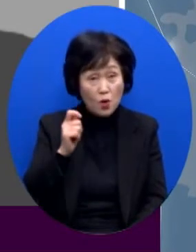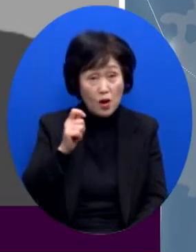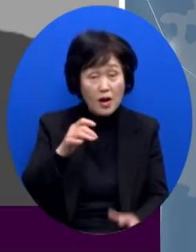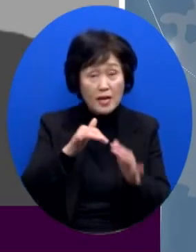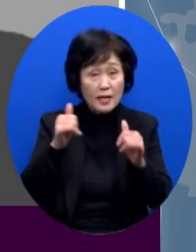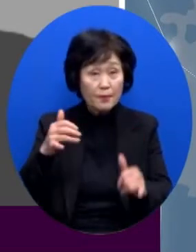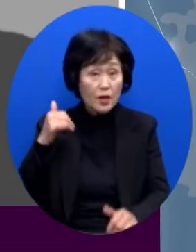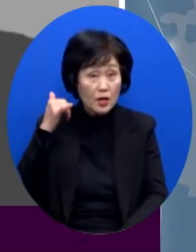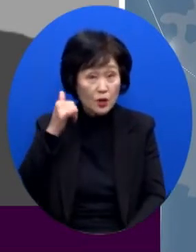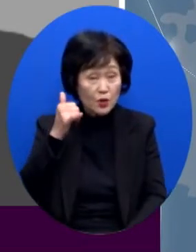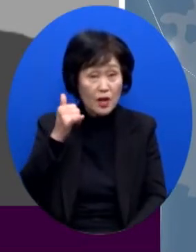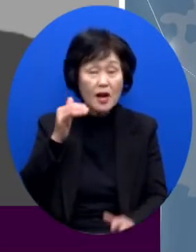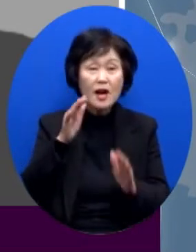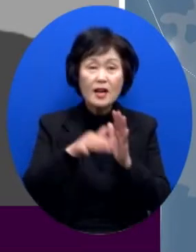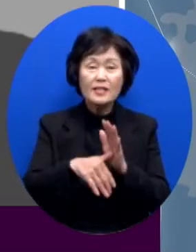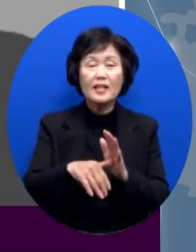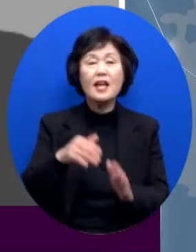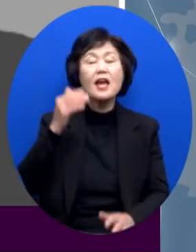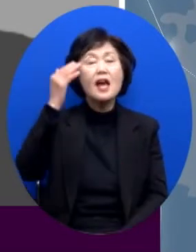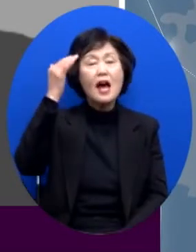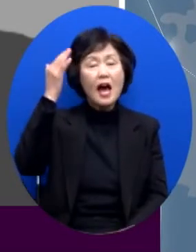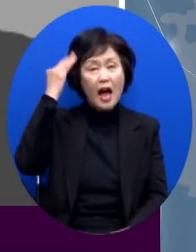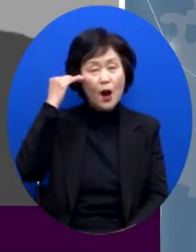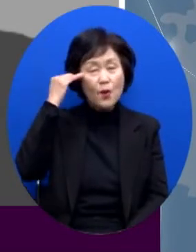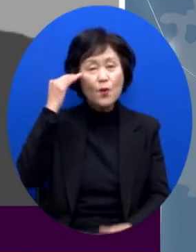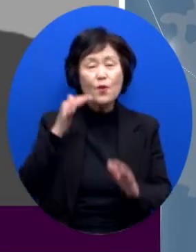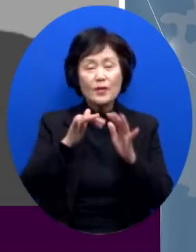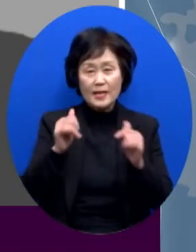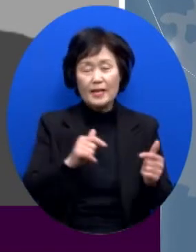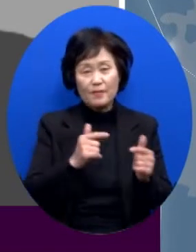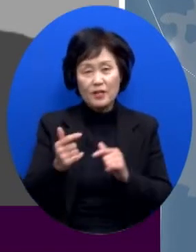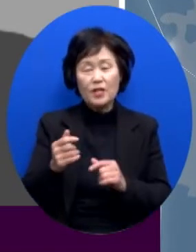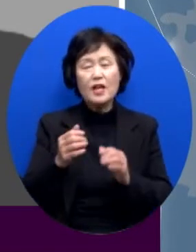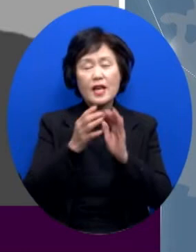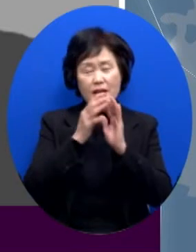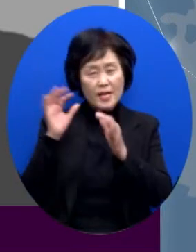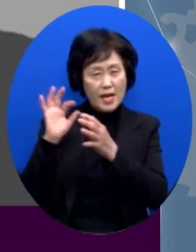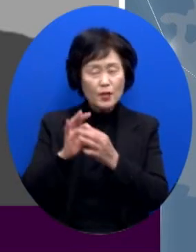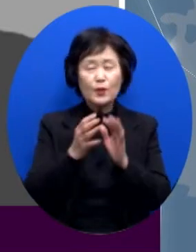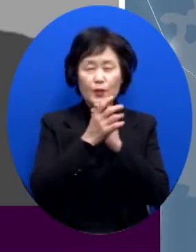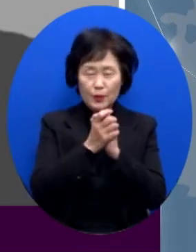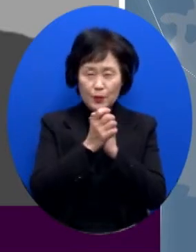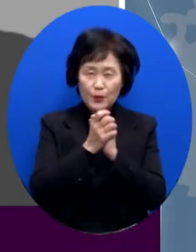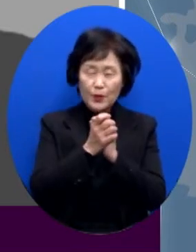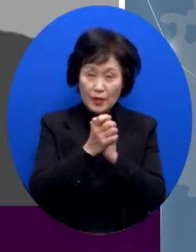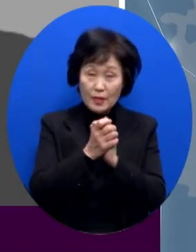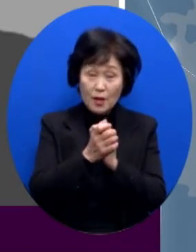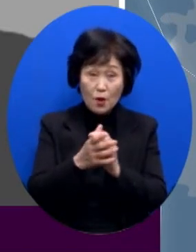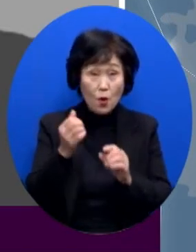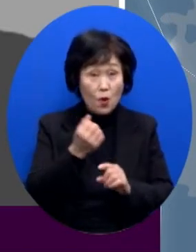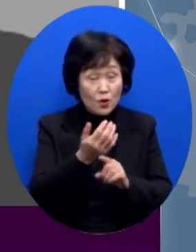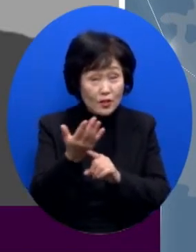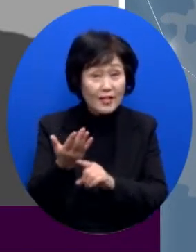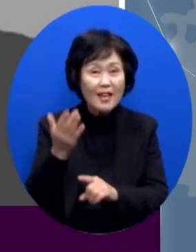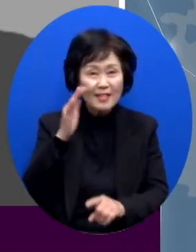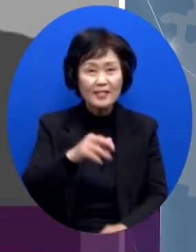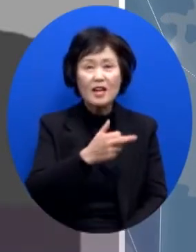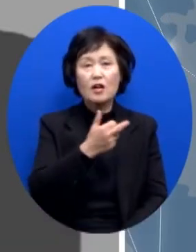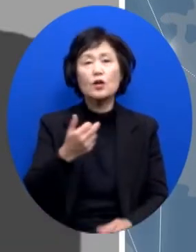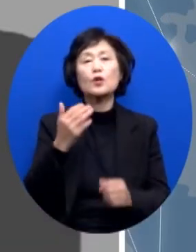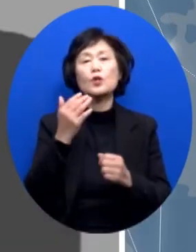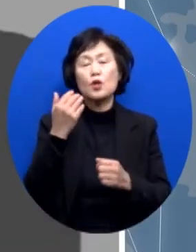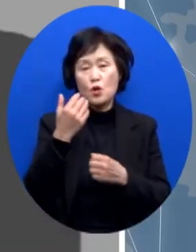이렇게 말씀해 주셨고 7 0 파고 폭격하는 것이 알릴 수 너 들고 빨리 남게 되어 c 만